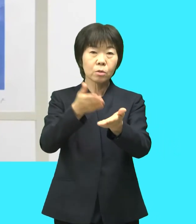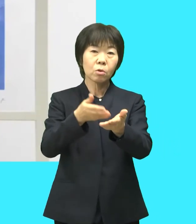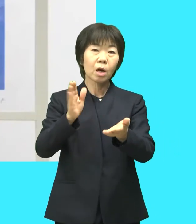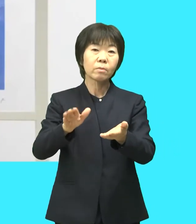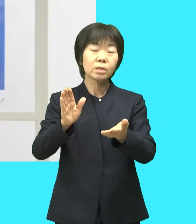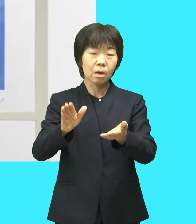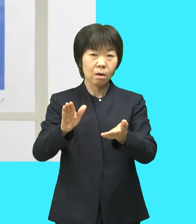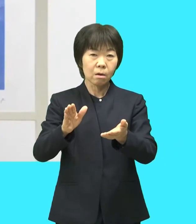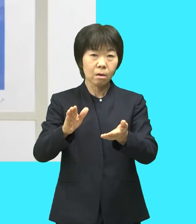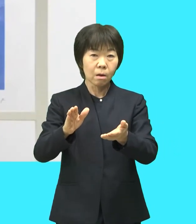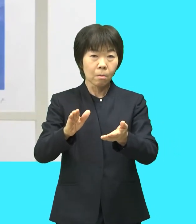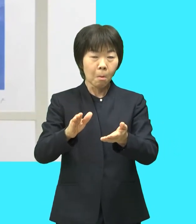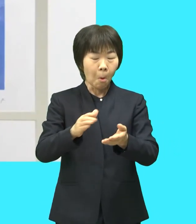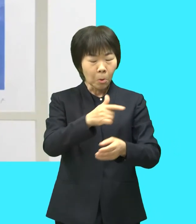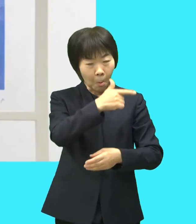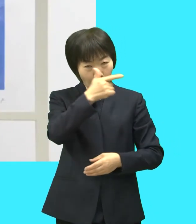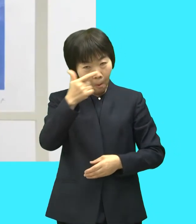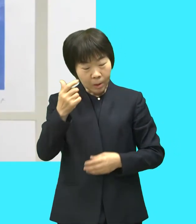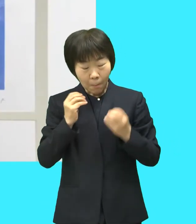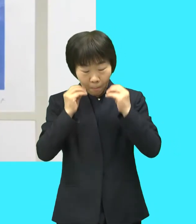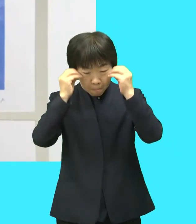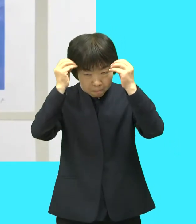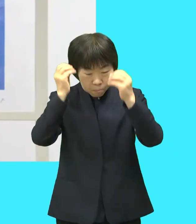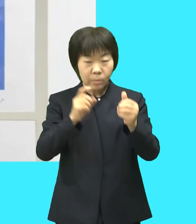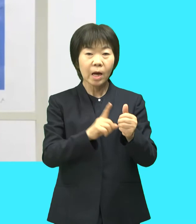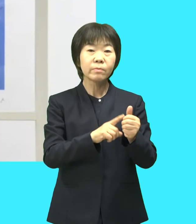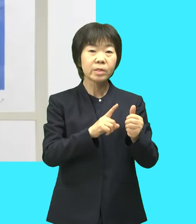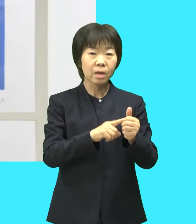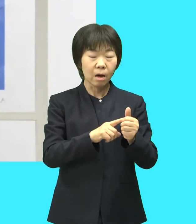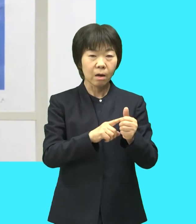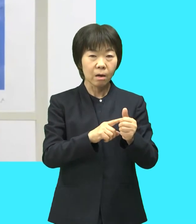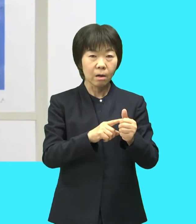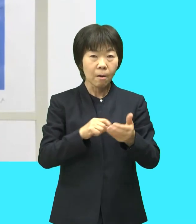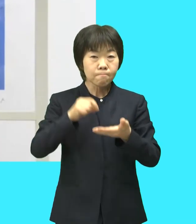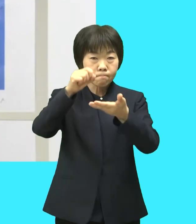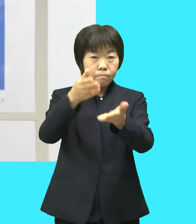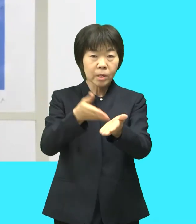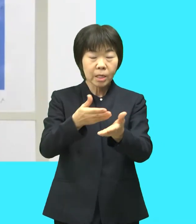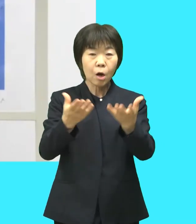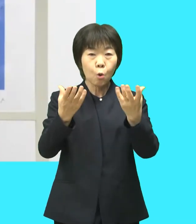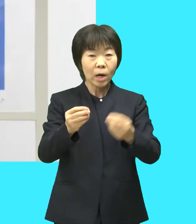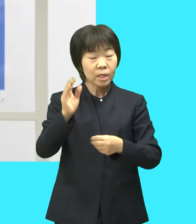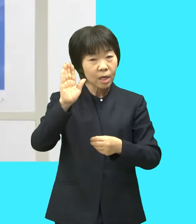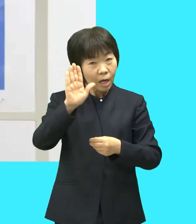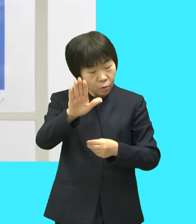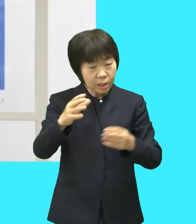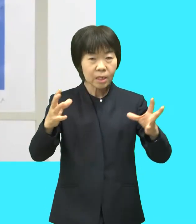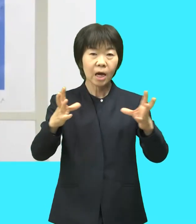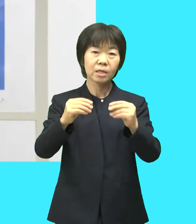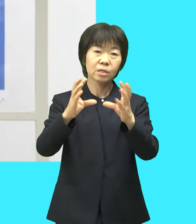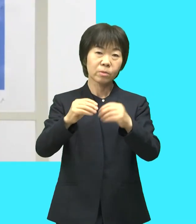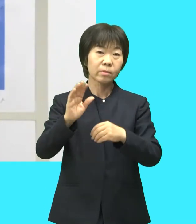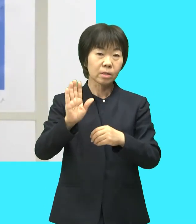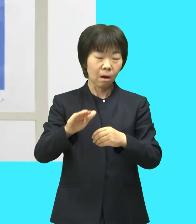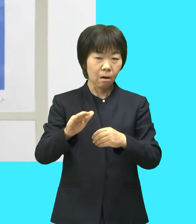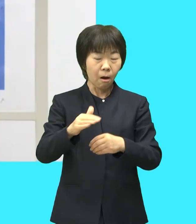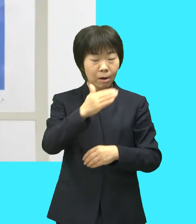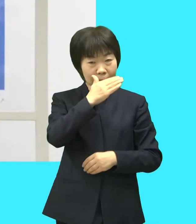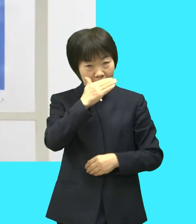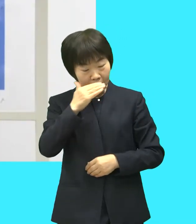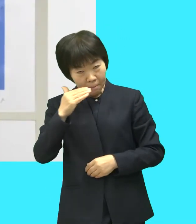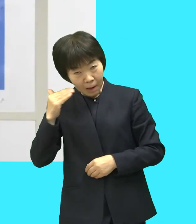ですが、非常に感銘を受けておられました。そのプレゼンが終わった直後にちょっとお話をしたんですが、立派だ